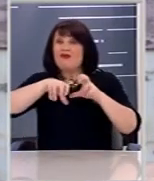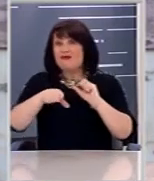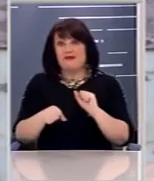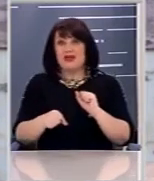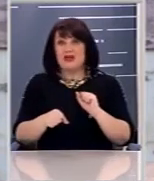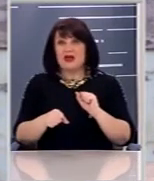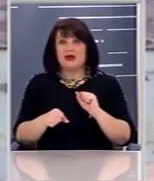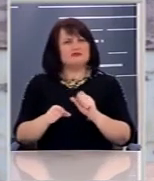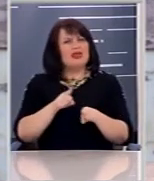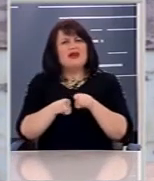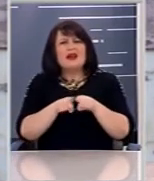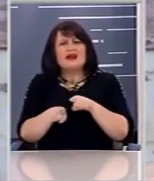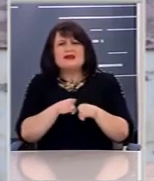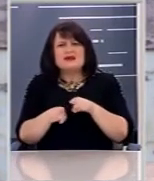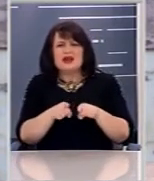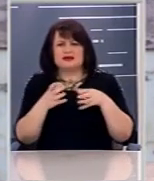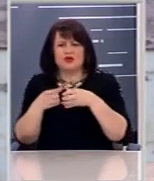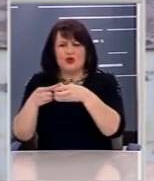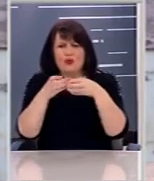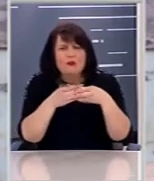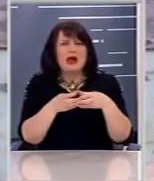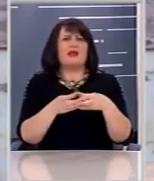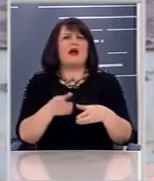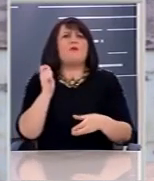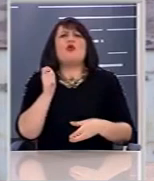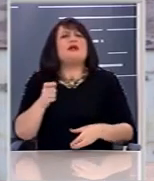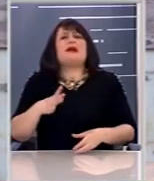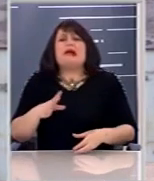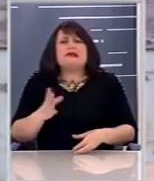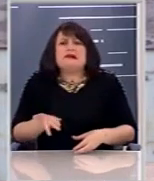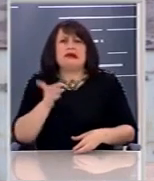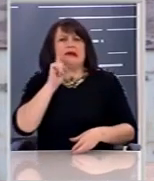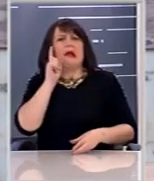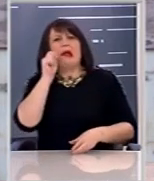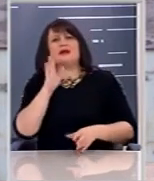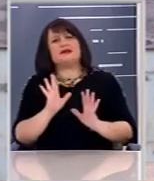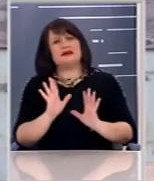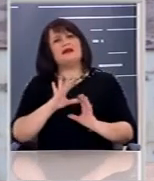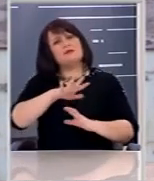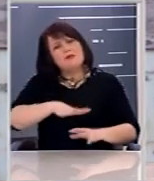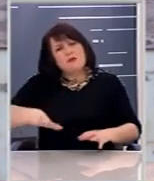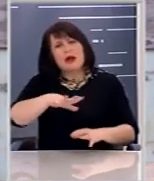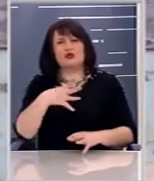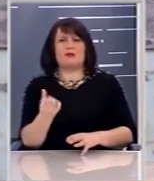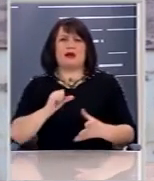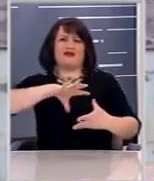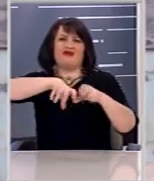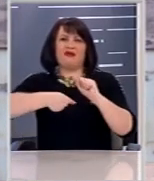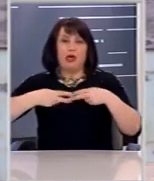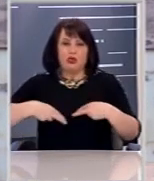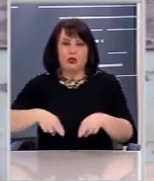ούτε ταξικές ούτε πολιτικές προτιμήσεις. Η βία υπάρχει παντού. Υπάρχει στο